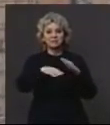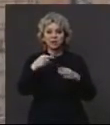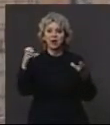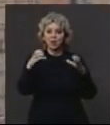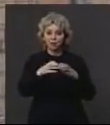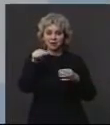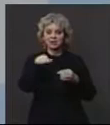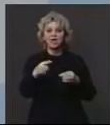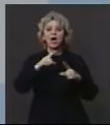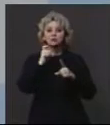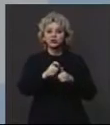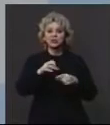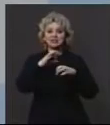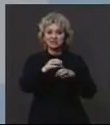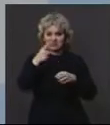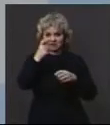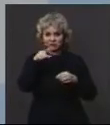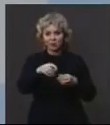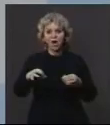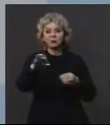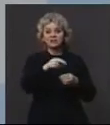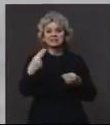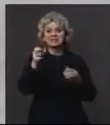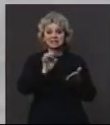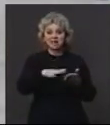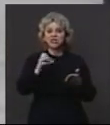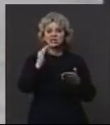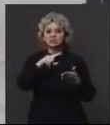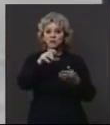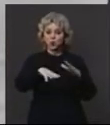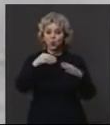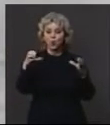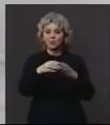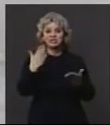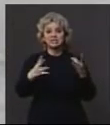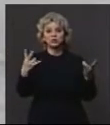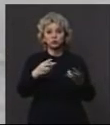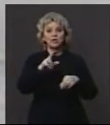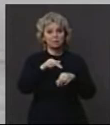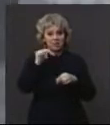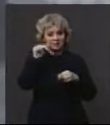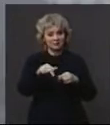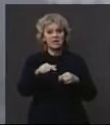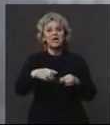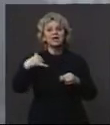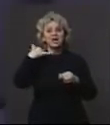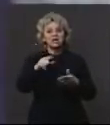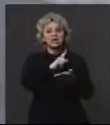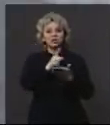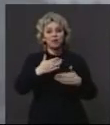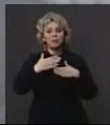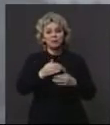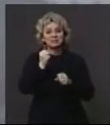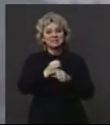избирательной кампании и обещают довести информацию до областного и центрального избиркомов, а если надо, до правоохранителей. Горячая линия должна